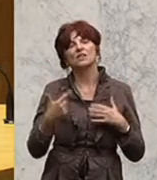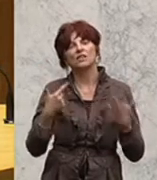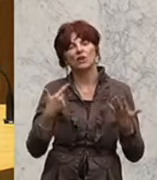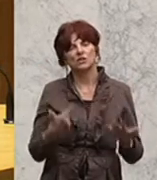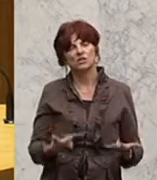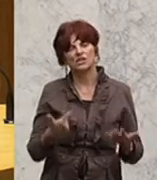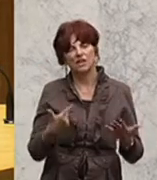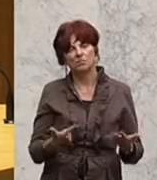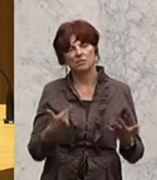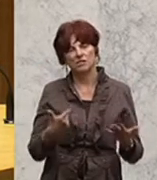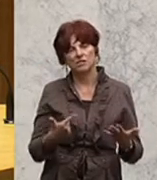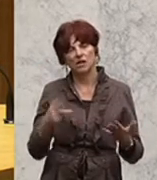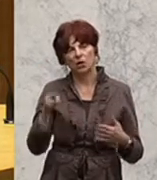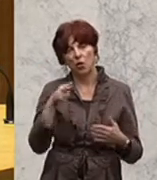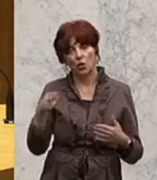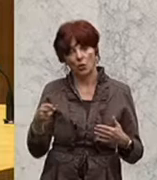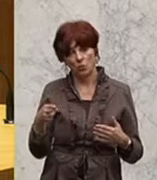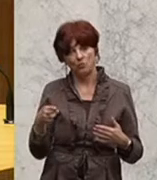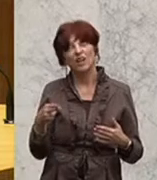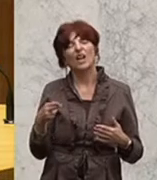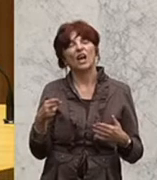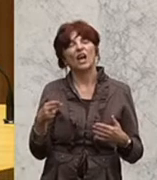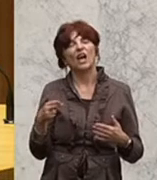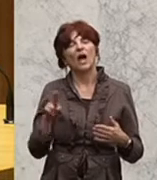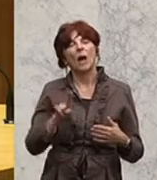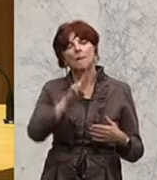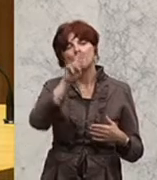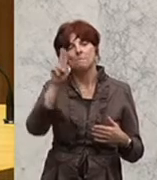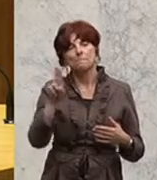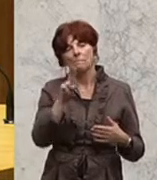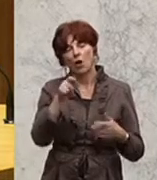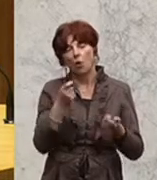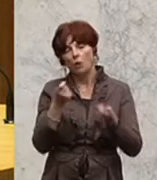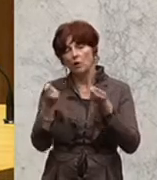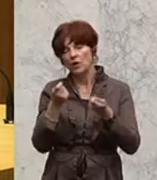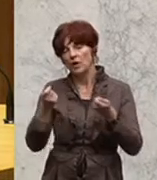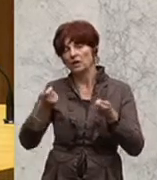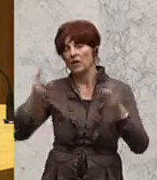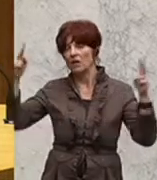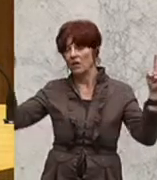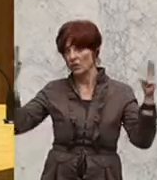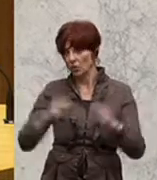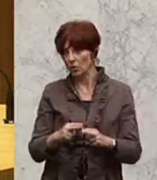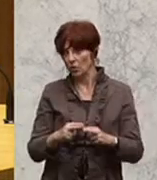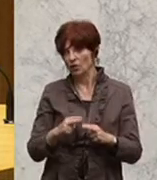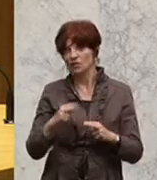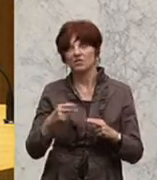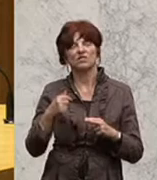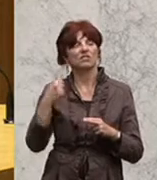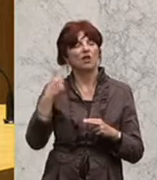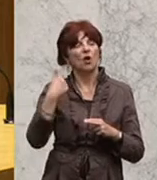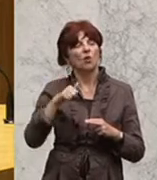laut Heimbuchner, laut den Freiheitlichen, auf 650 Euro gekürzt. Eine Kürzung von monatlich